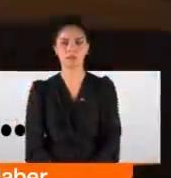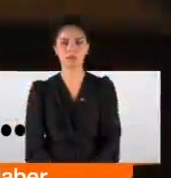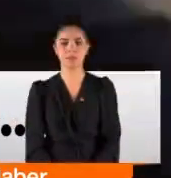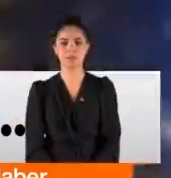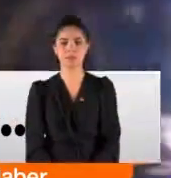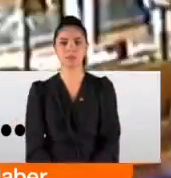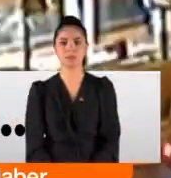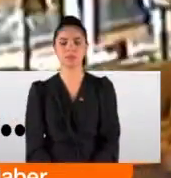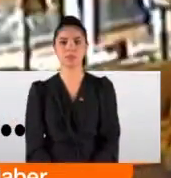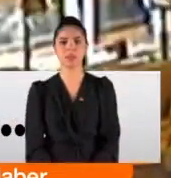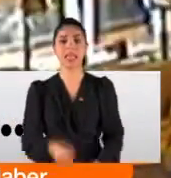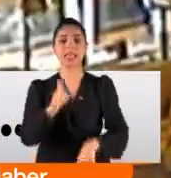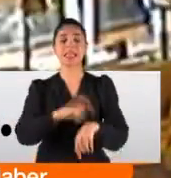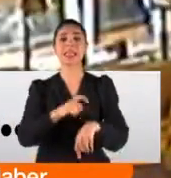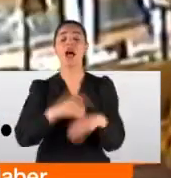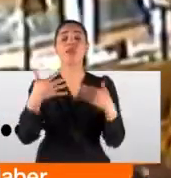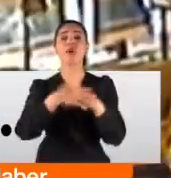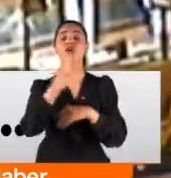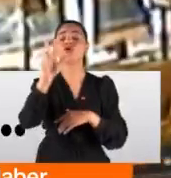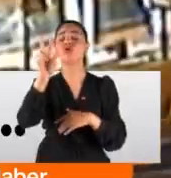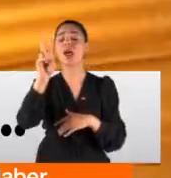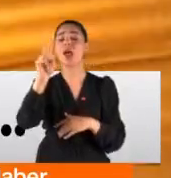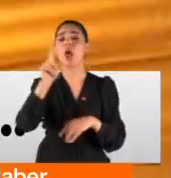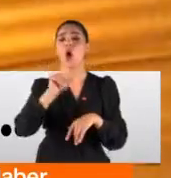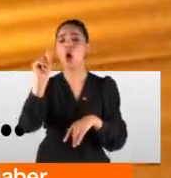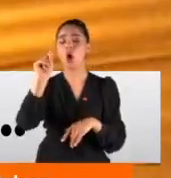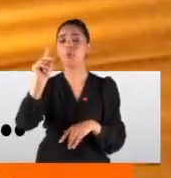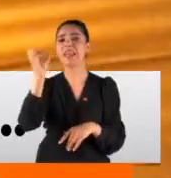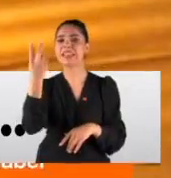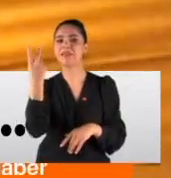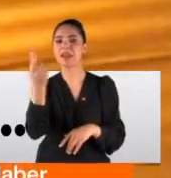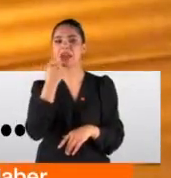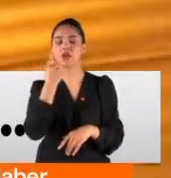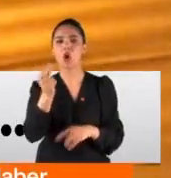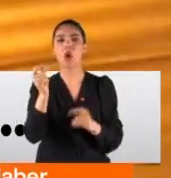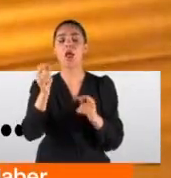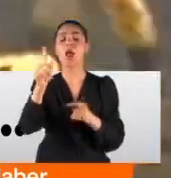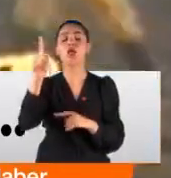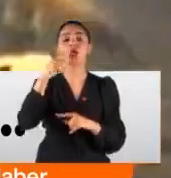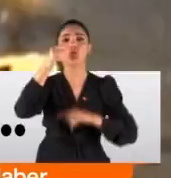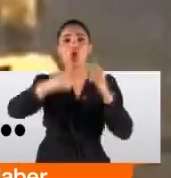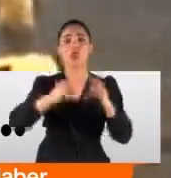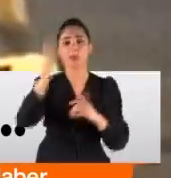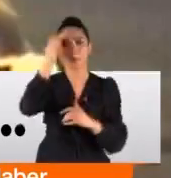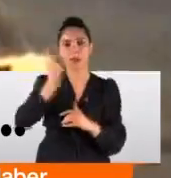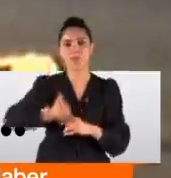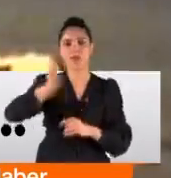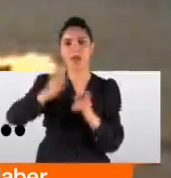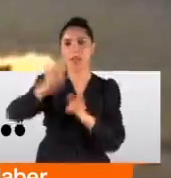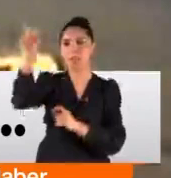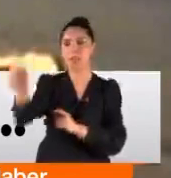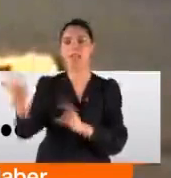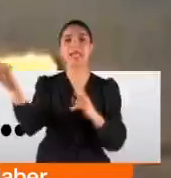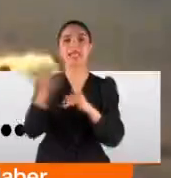durum yok. Saat 23.02. Dönemin Başbakanı Binali Yıldırım televizyona bağlandı, yaşananların darbe olduğunu